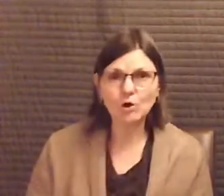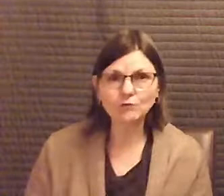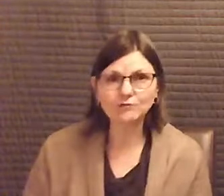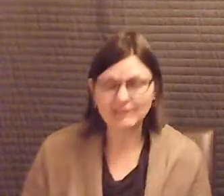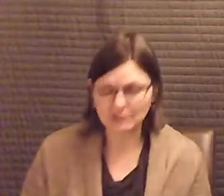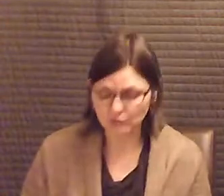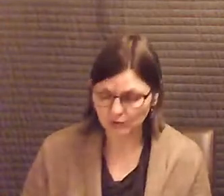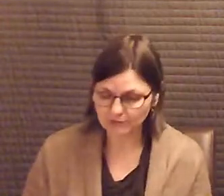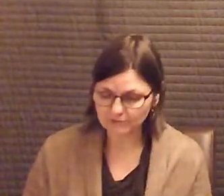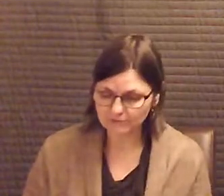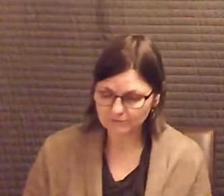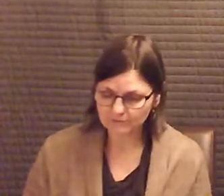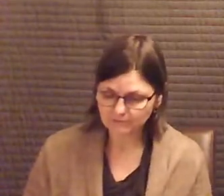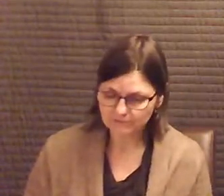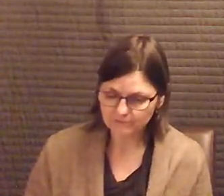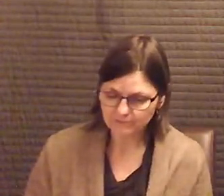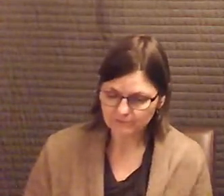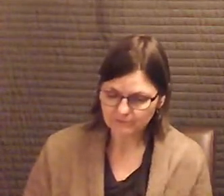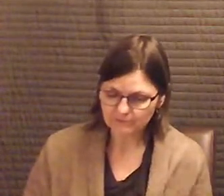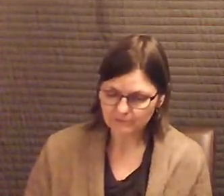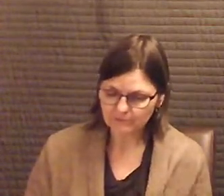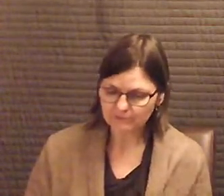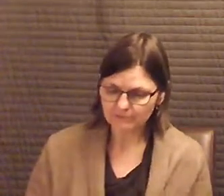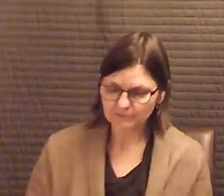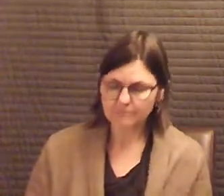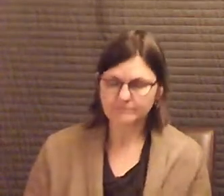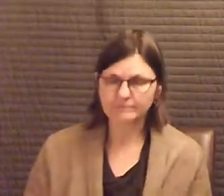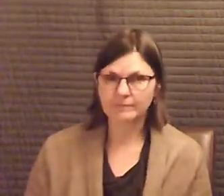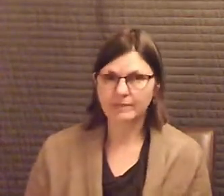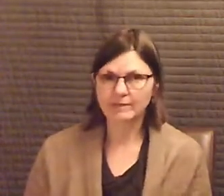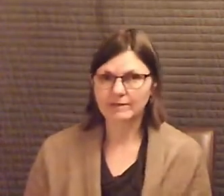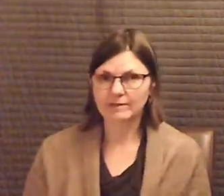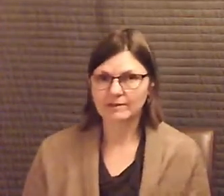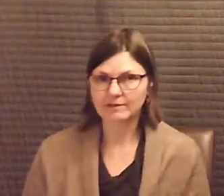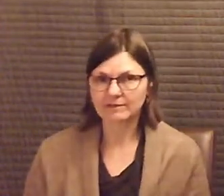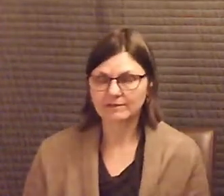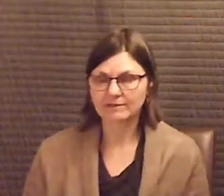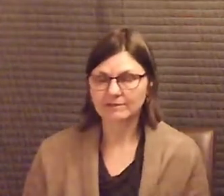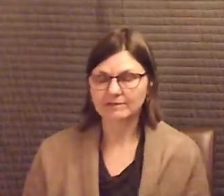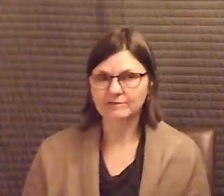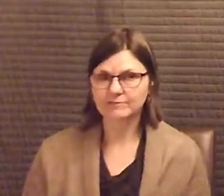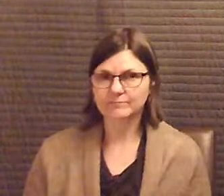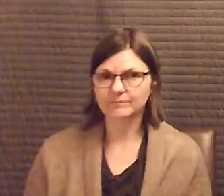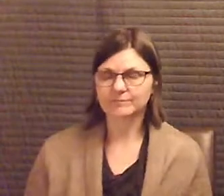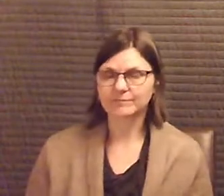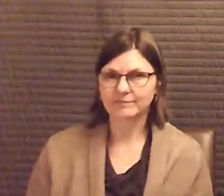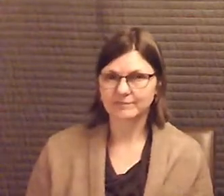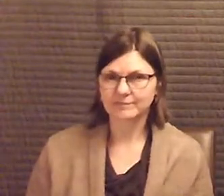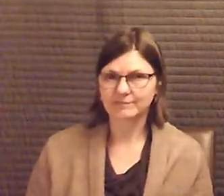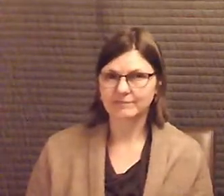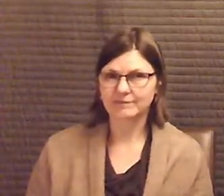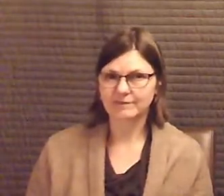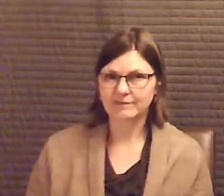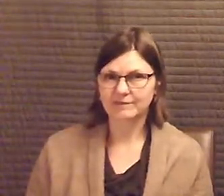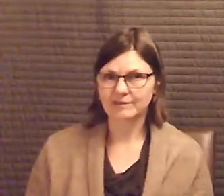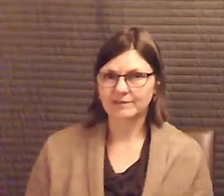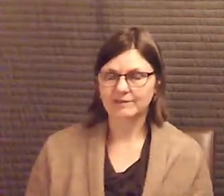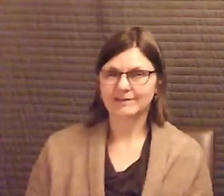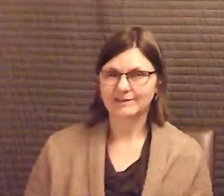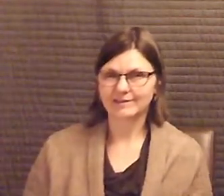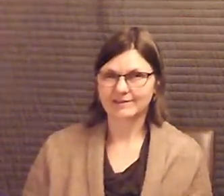geloofde jullie god hier was mik een soort hier onderaan de stroom homebylinda